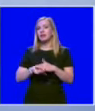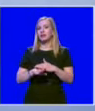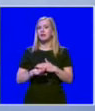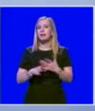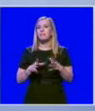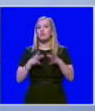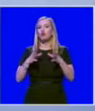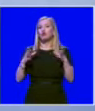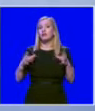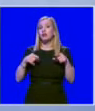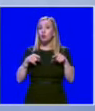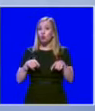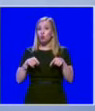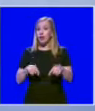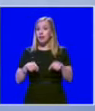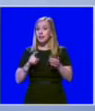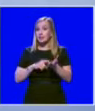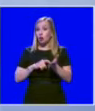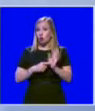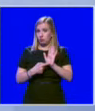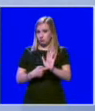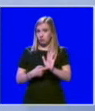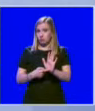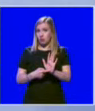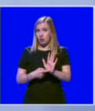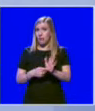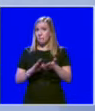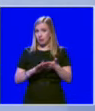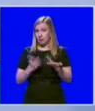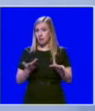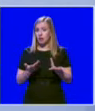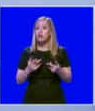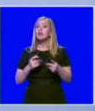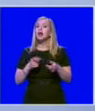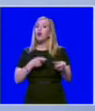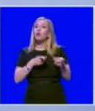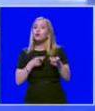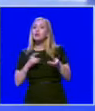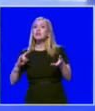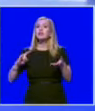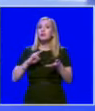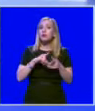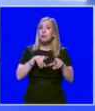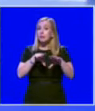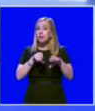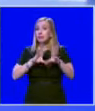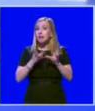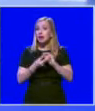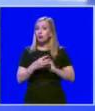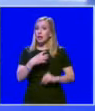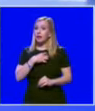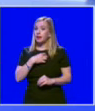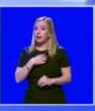мнозинства, защото тези закони, които ви дадах примерно, за оръжията и за самолетите, те ги приеха заедно с ГЕРБ и с